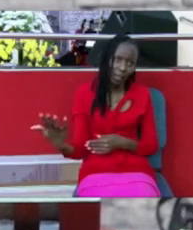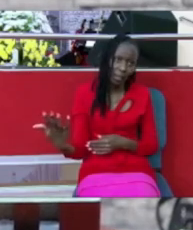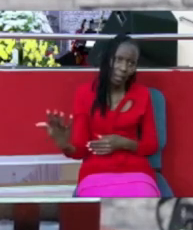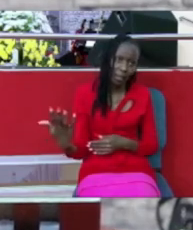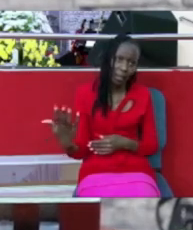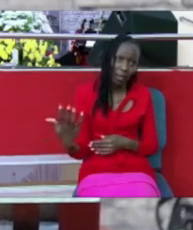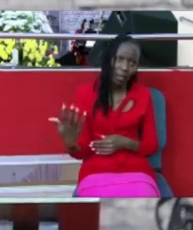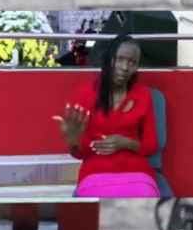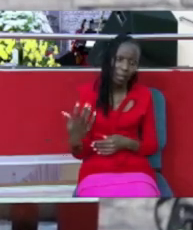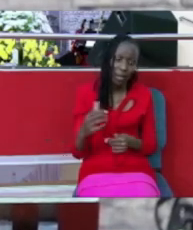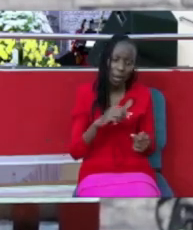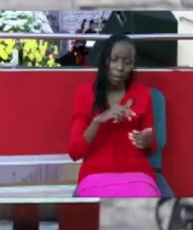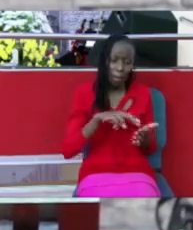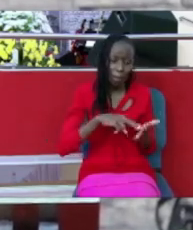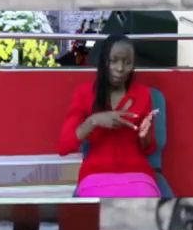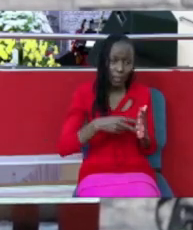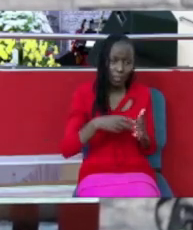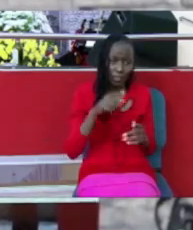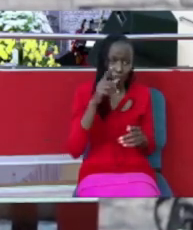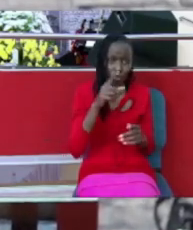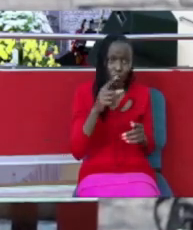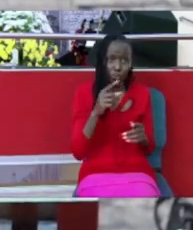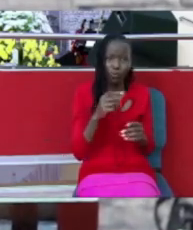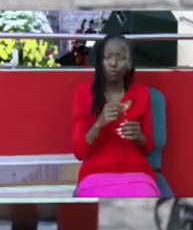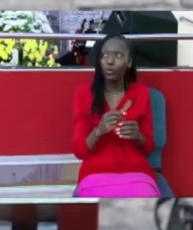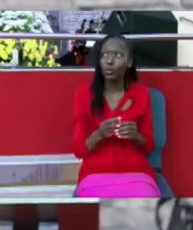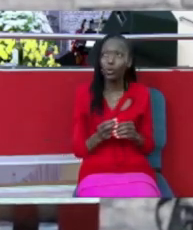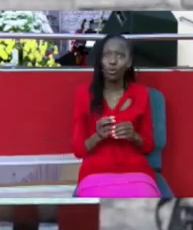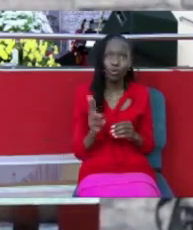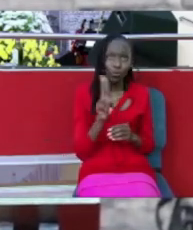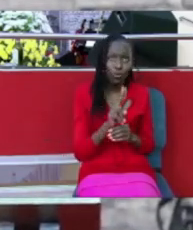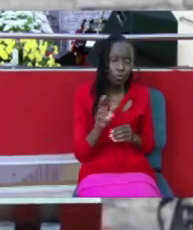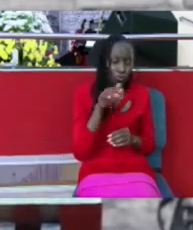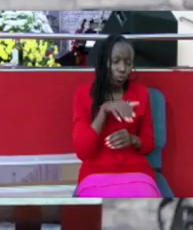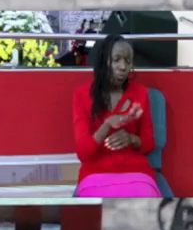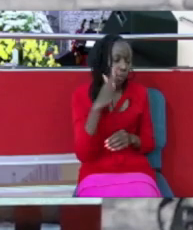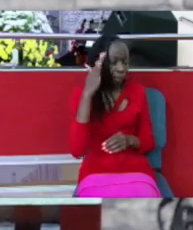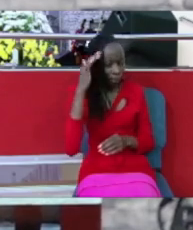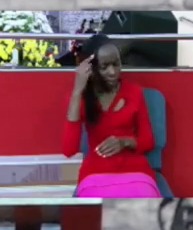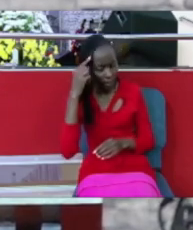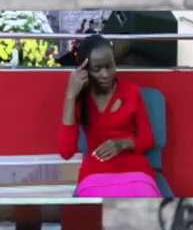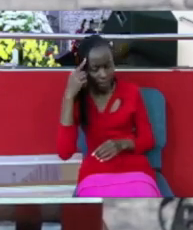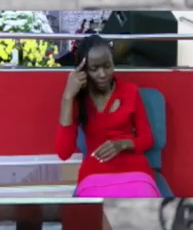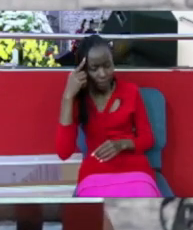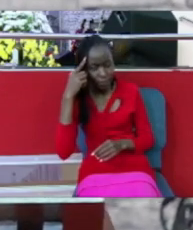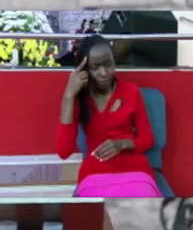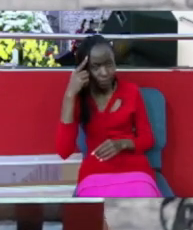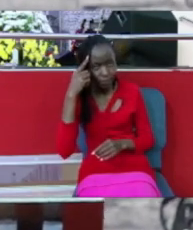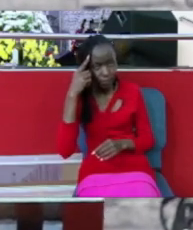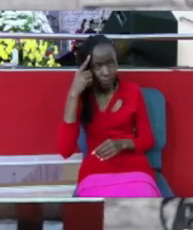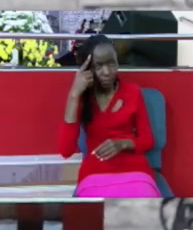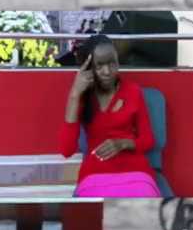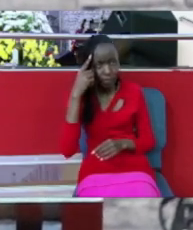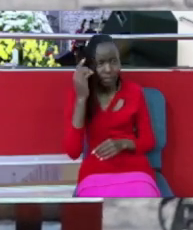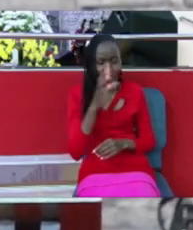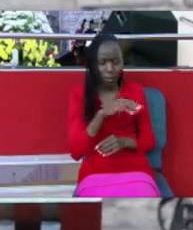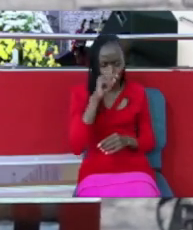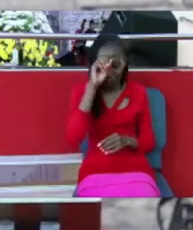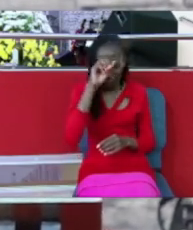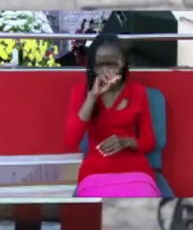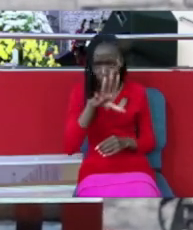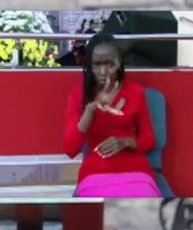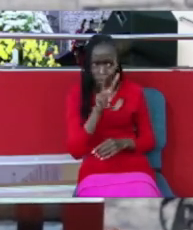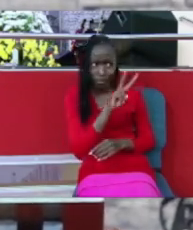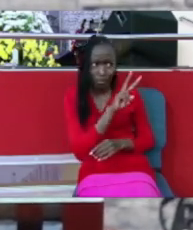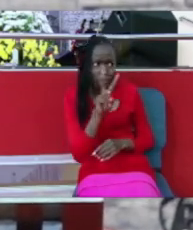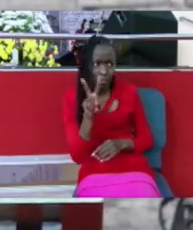jambo. It means you engage your mind. Inamaanisha kwamba unahusisha akili na mawazo yako. And I was surprised to see one of the synonyms